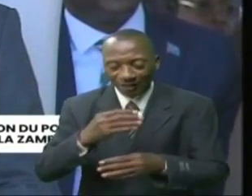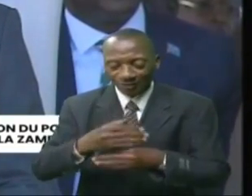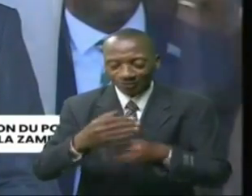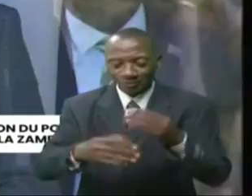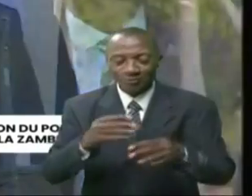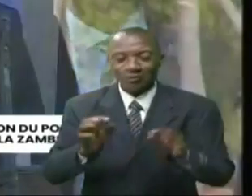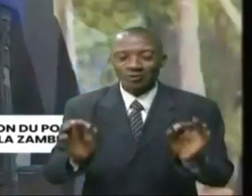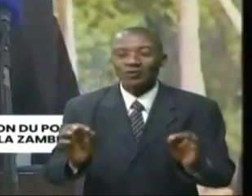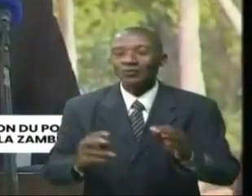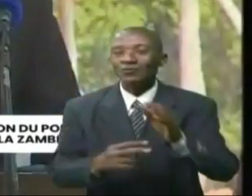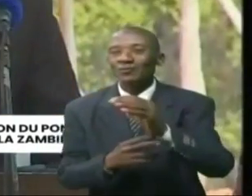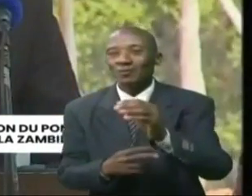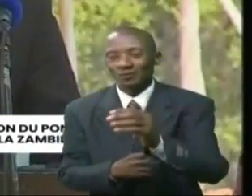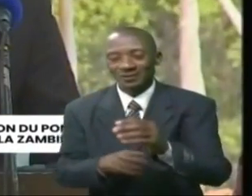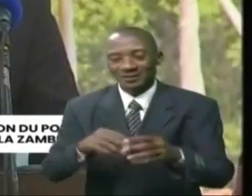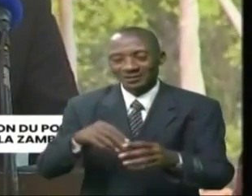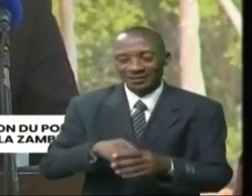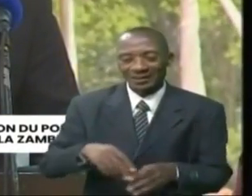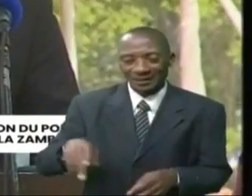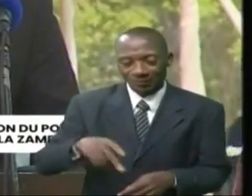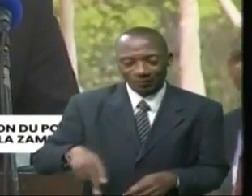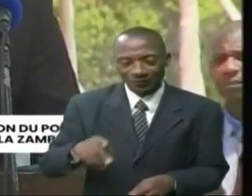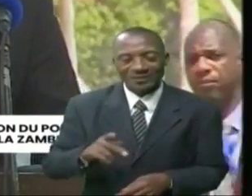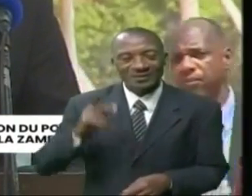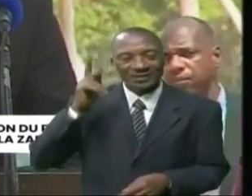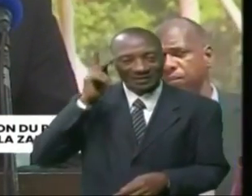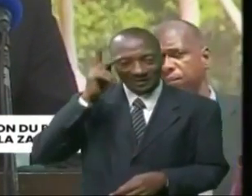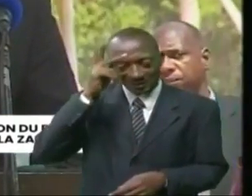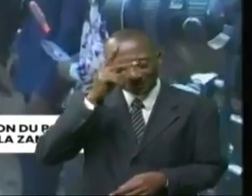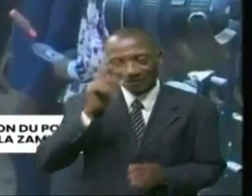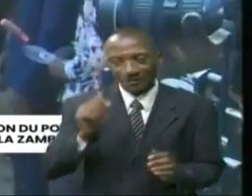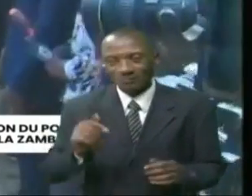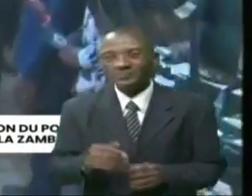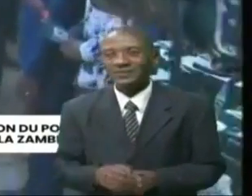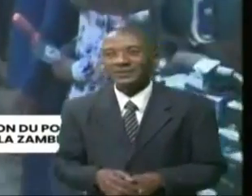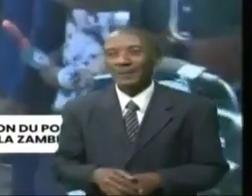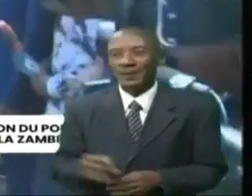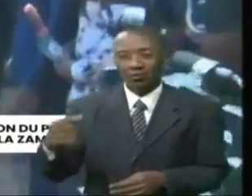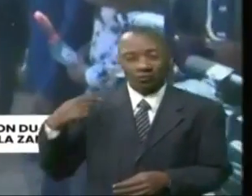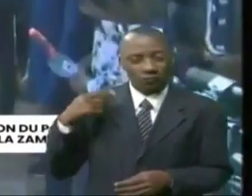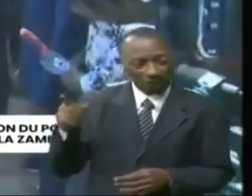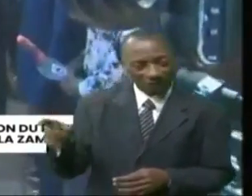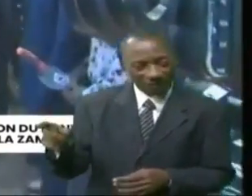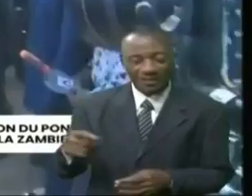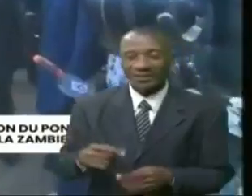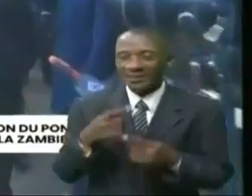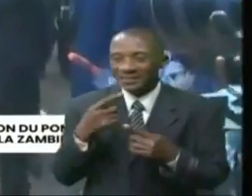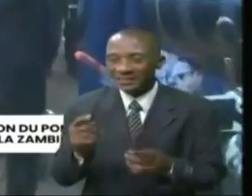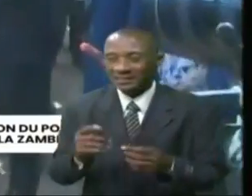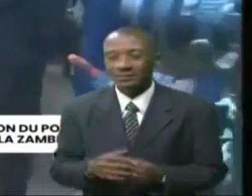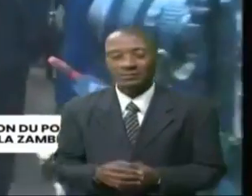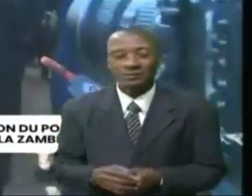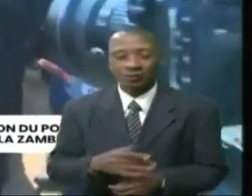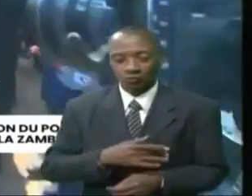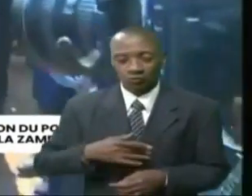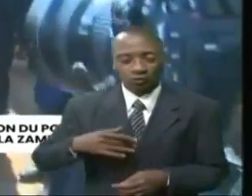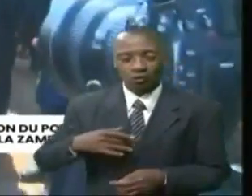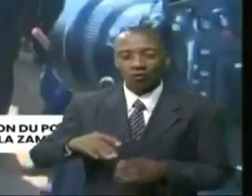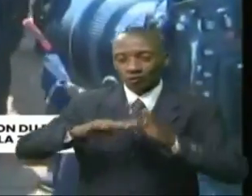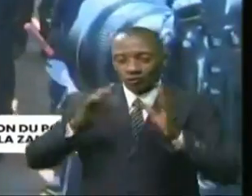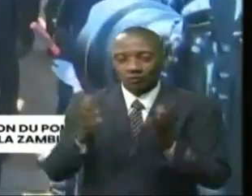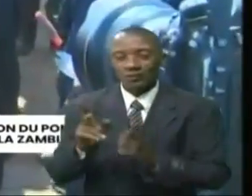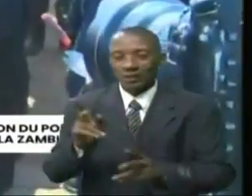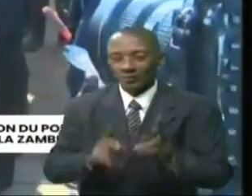Haut-Katanga et au mien propre, de vous souhaiter la bienvenue à Kasenga, l'un des 6 territoires de la